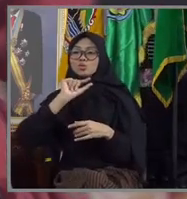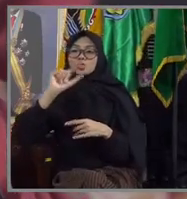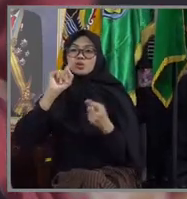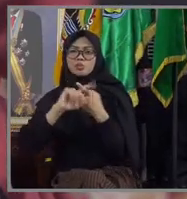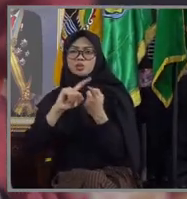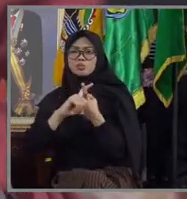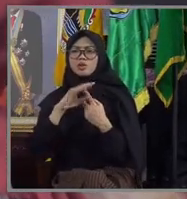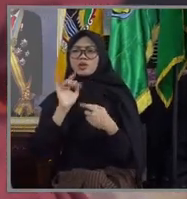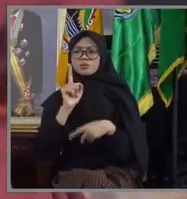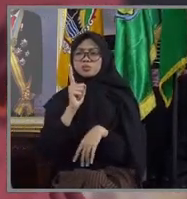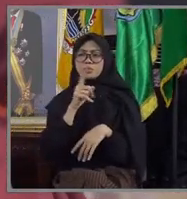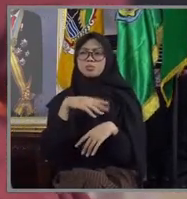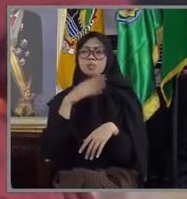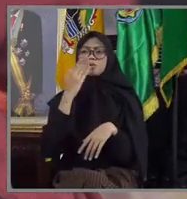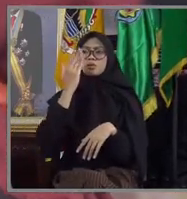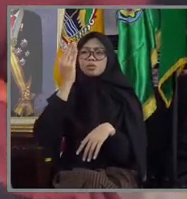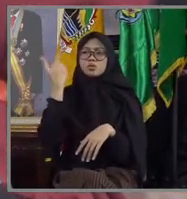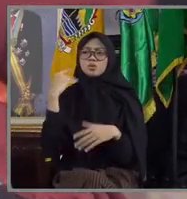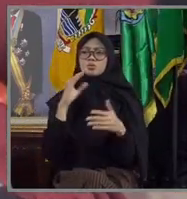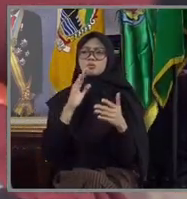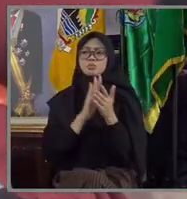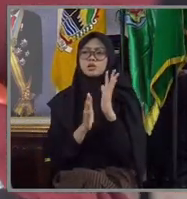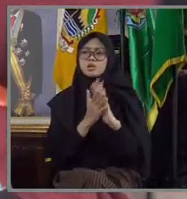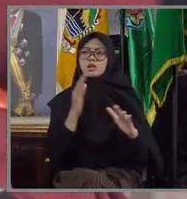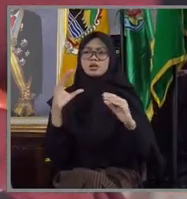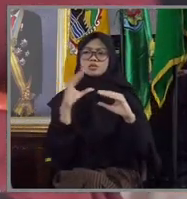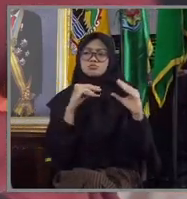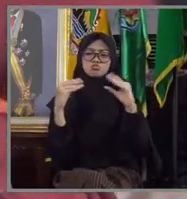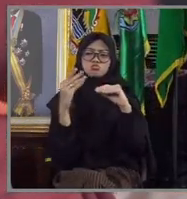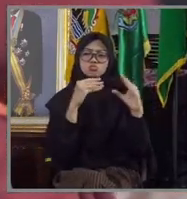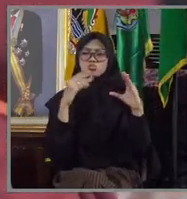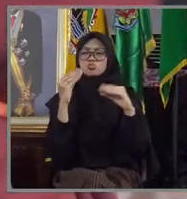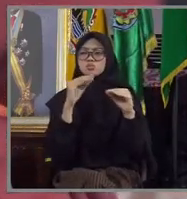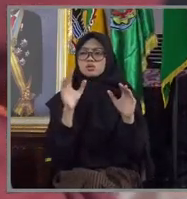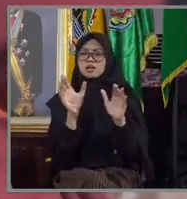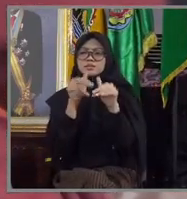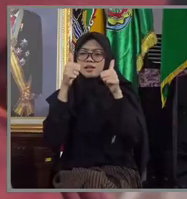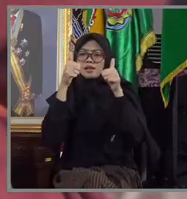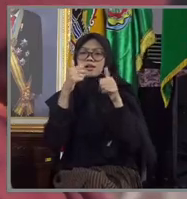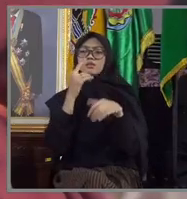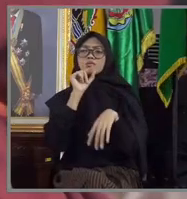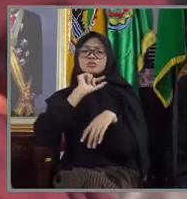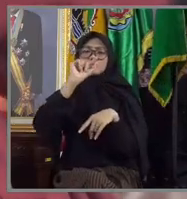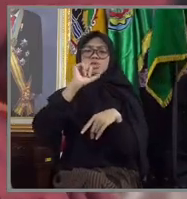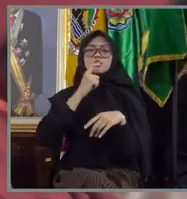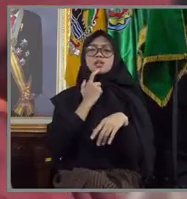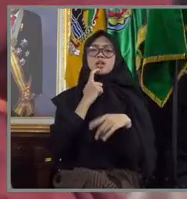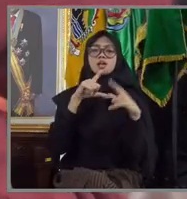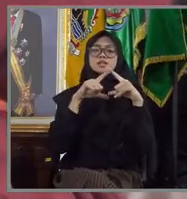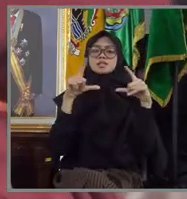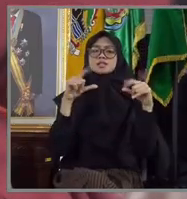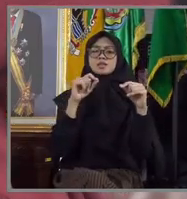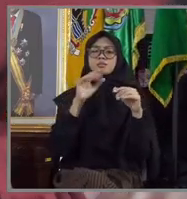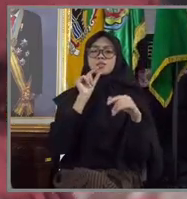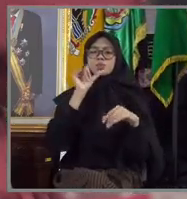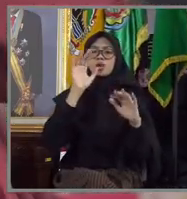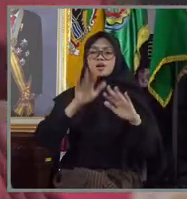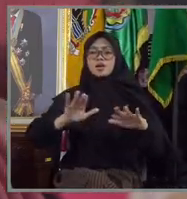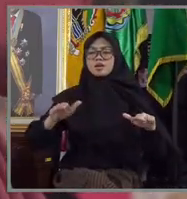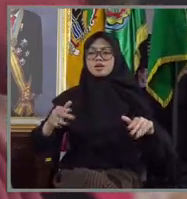soalnya sempet diangkat pada dialogna Jawa Tengah tapi mungkin belum ada tidak lanjutnya Oke usulannya sih mana ya ya oke